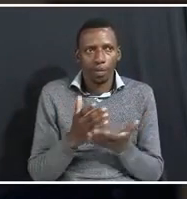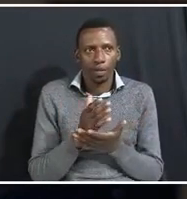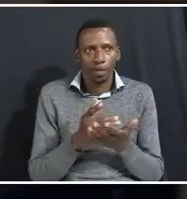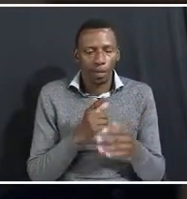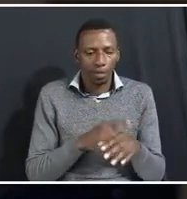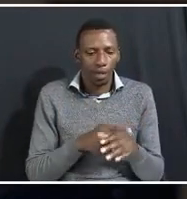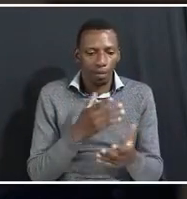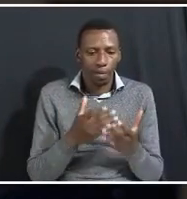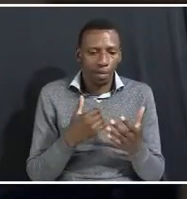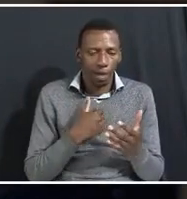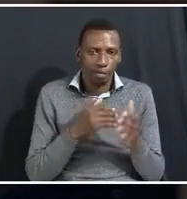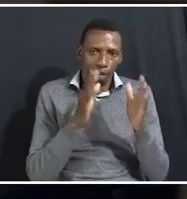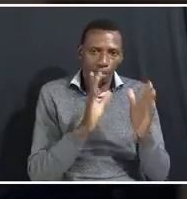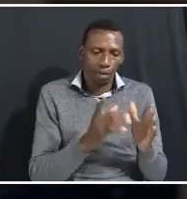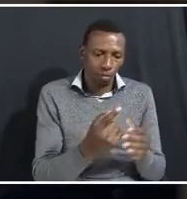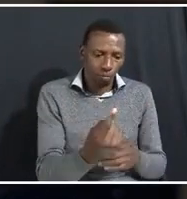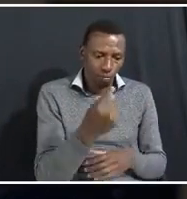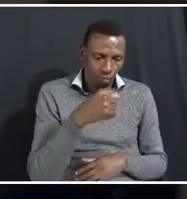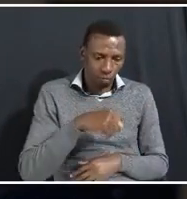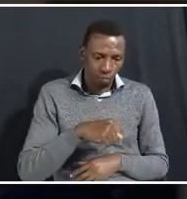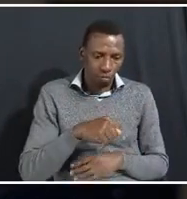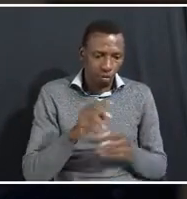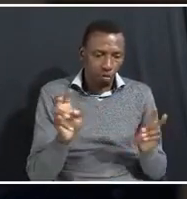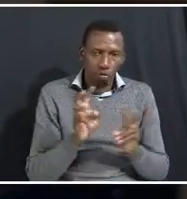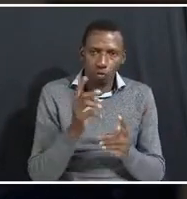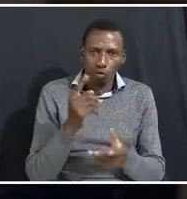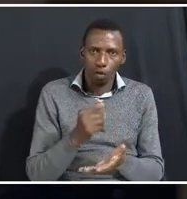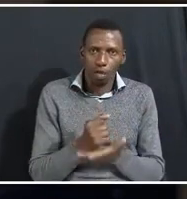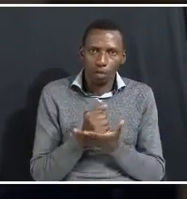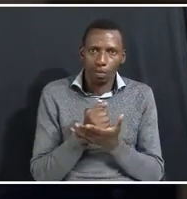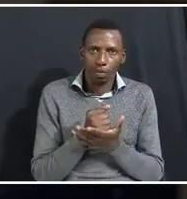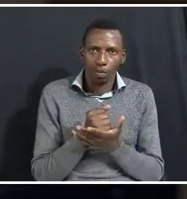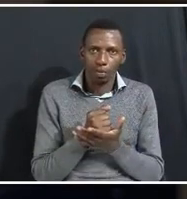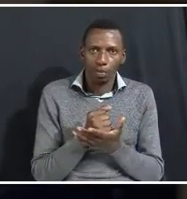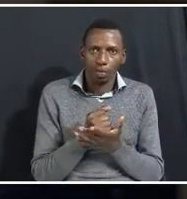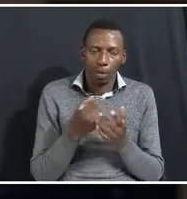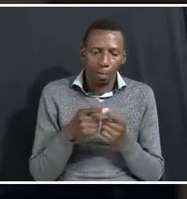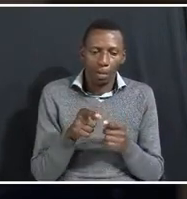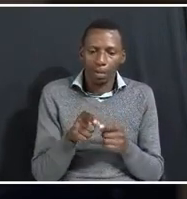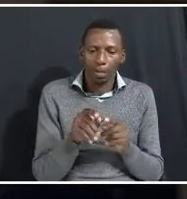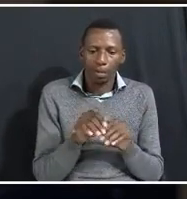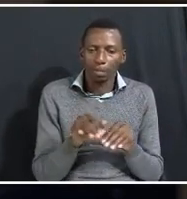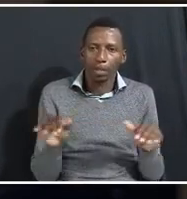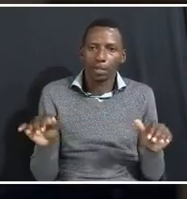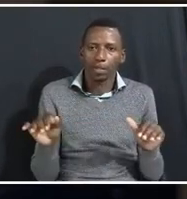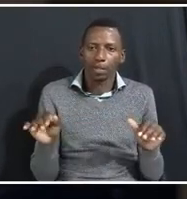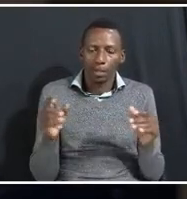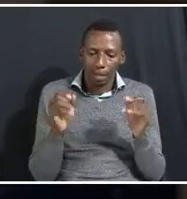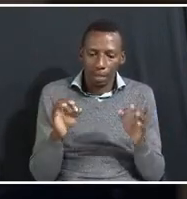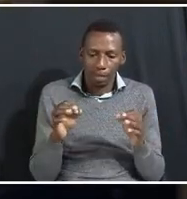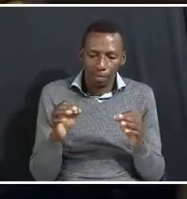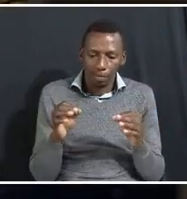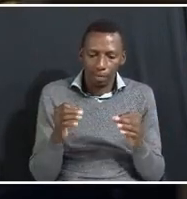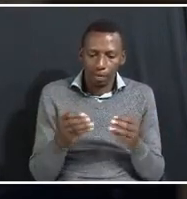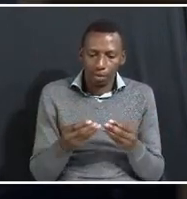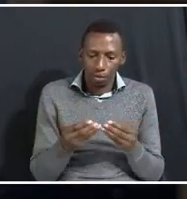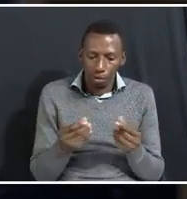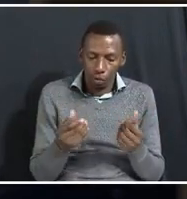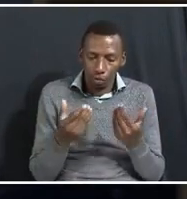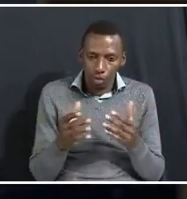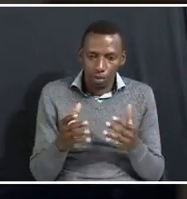mtu amekuja kutafuta usaidizi lakini ni hilo tu. Ikiisha amfanya